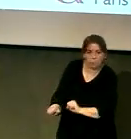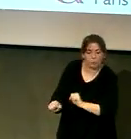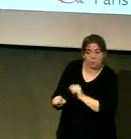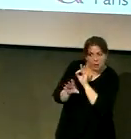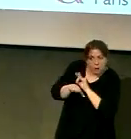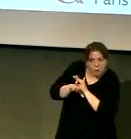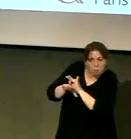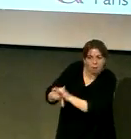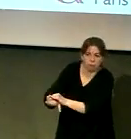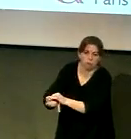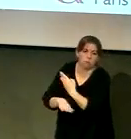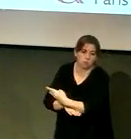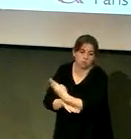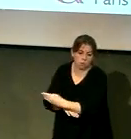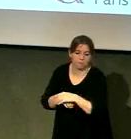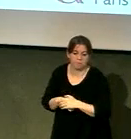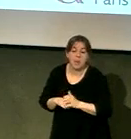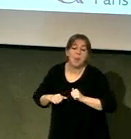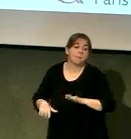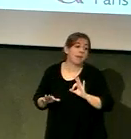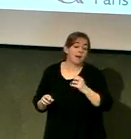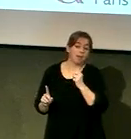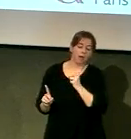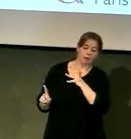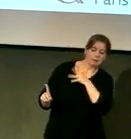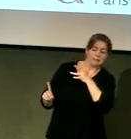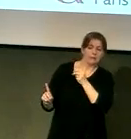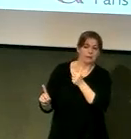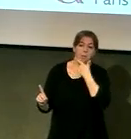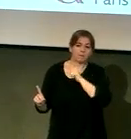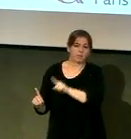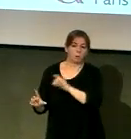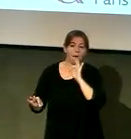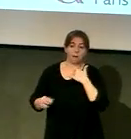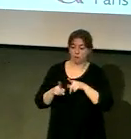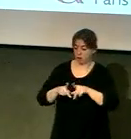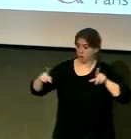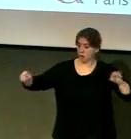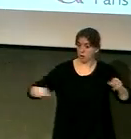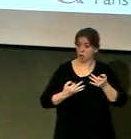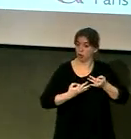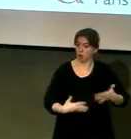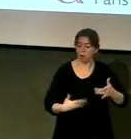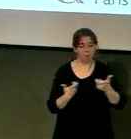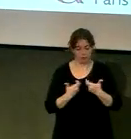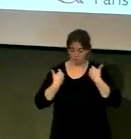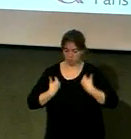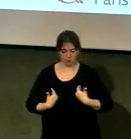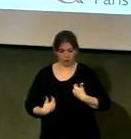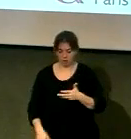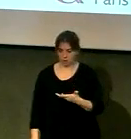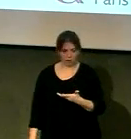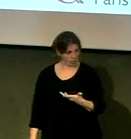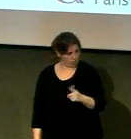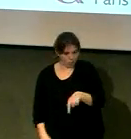c'est vraiment difficile dans la clinique, c'est ajuster cette temporalité. Parce que la femme, elle se trouve enceinte sur un temps qui